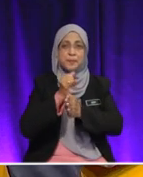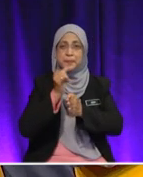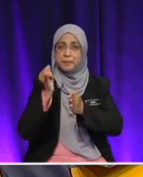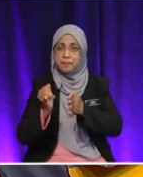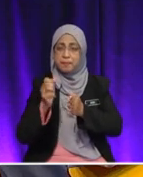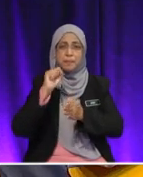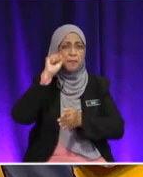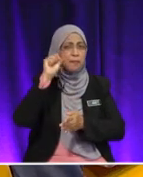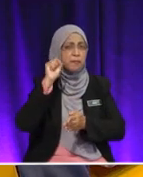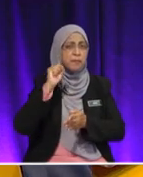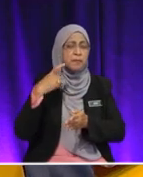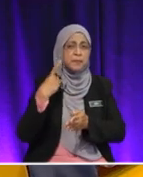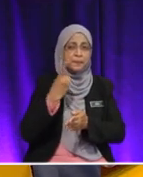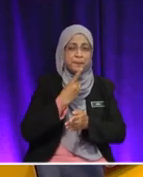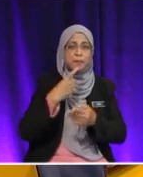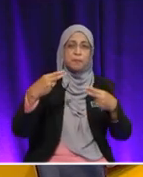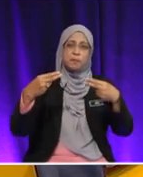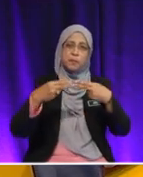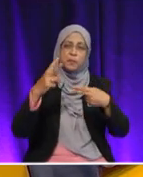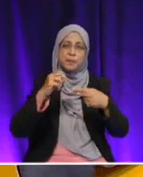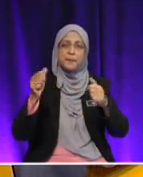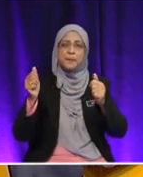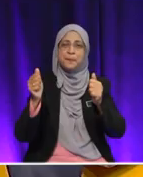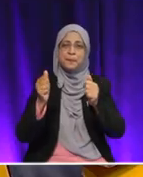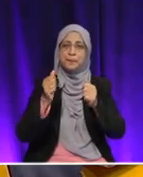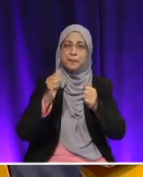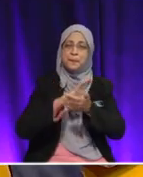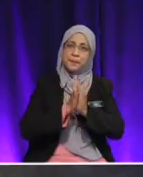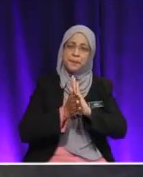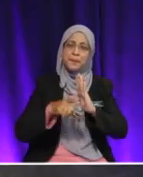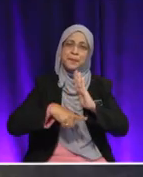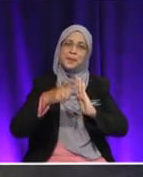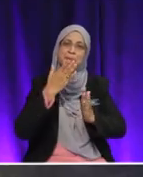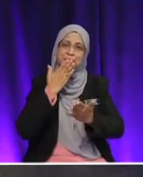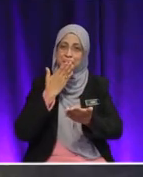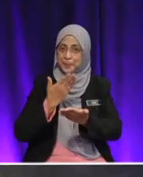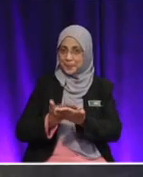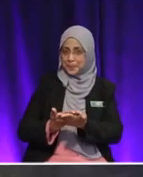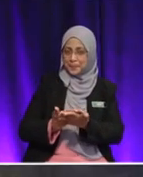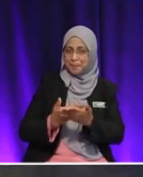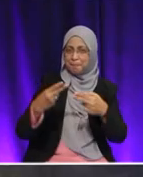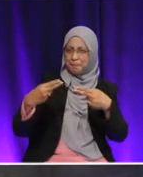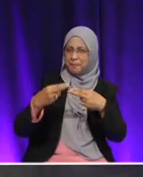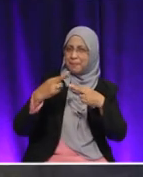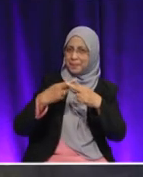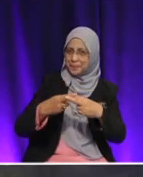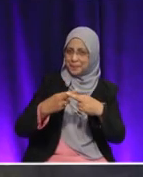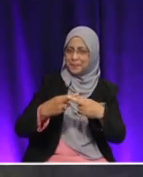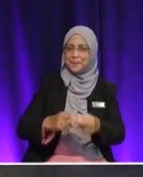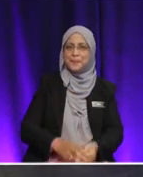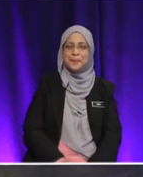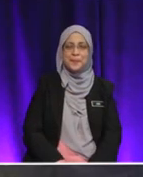yang telah pun mengalami bencana alam kita punya hubungan akan menjadi sangat rapat